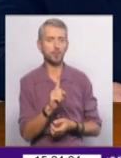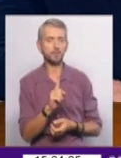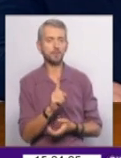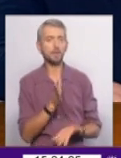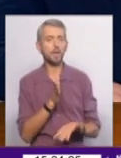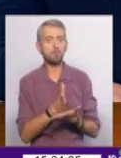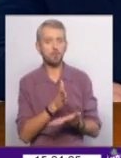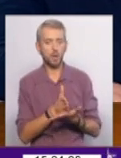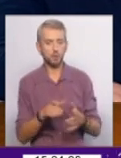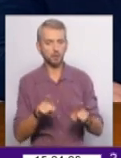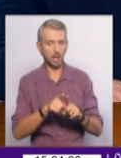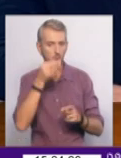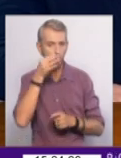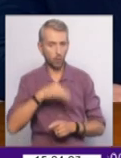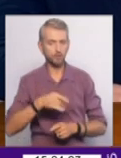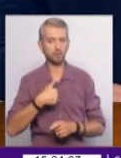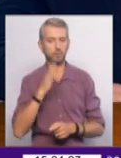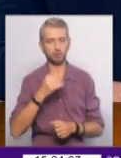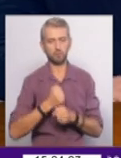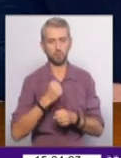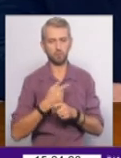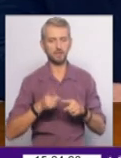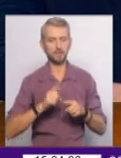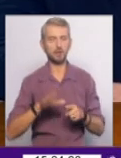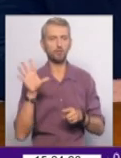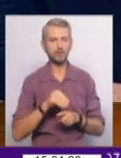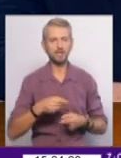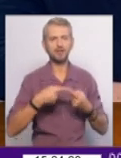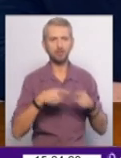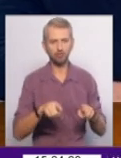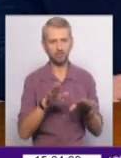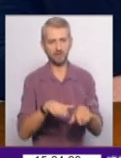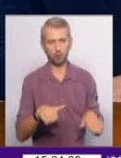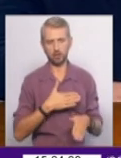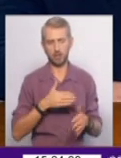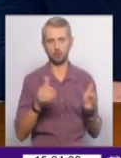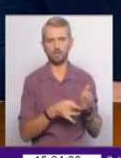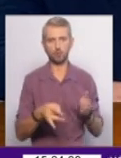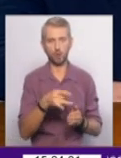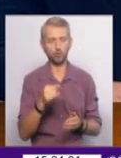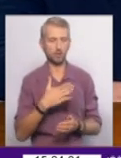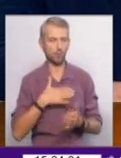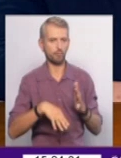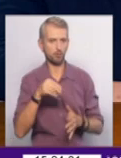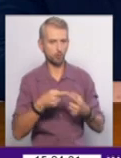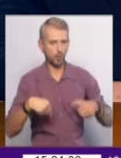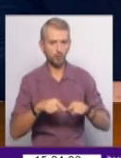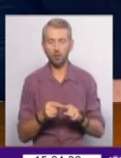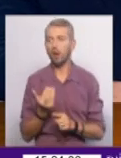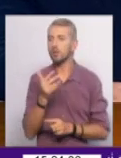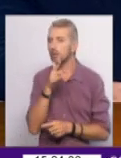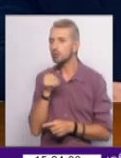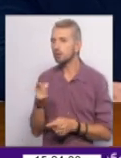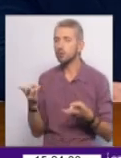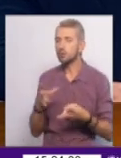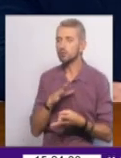маючи вже такий досвід, ми будемо робити це і в усіх інших садочках нашого мікрорайону і мого виборчого округу. А скільки часу вам